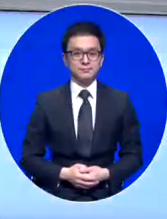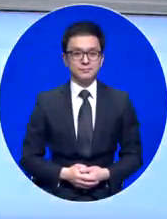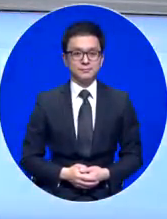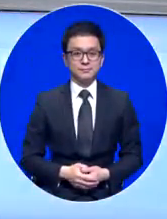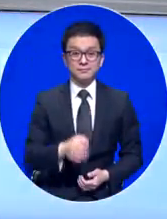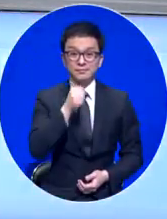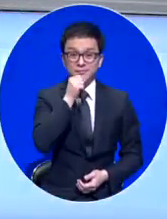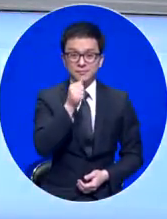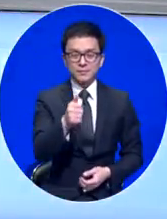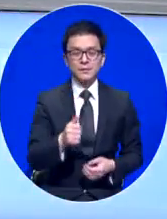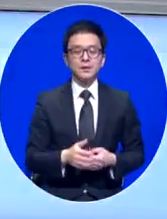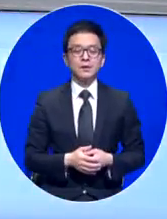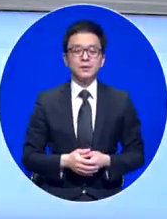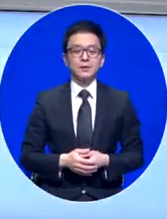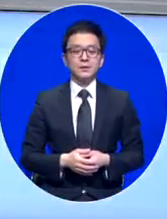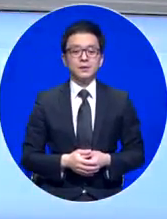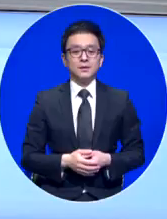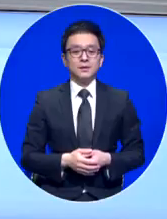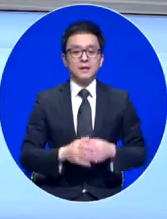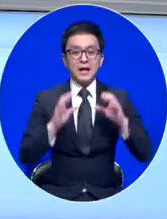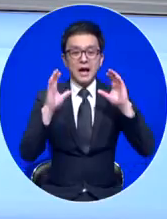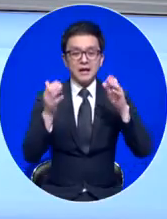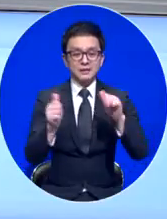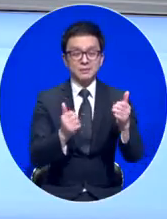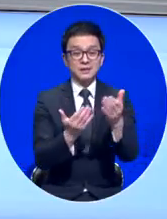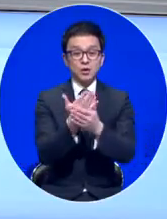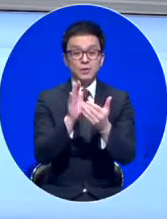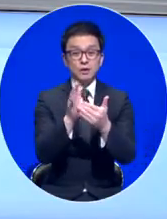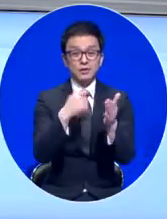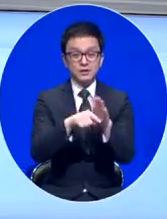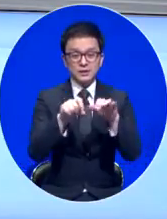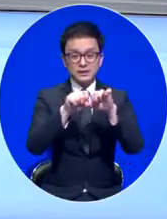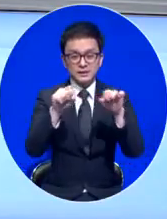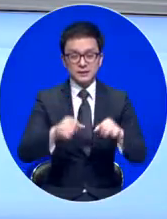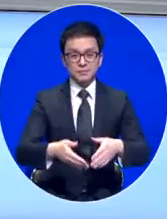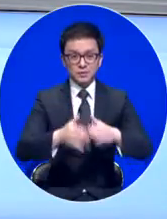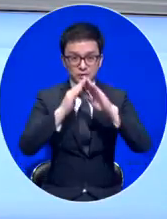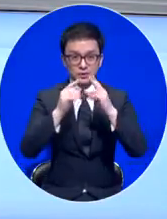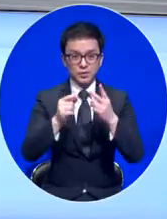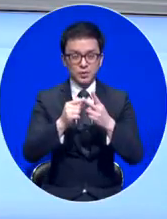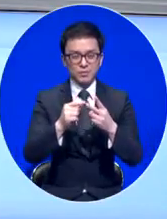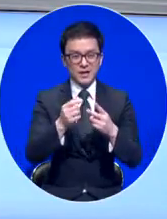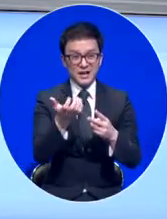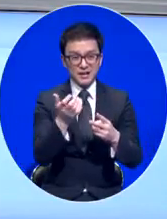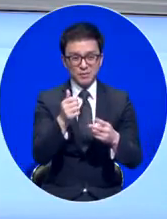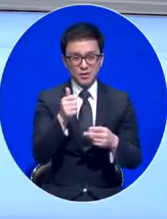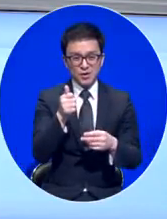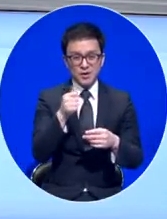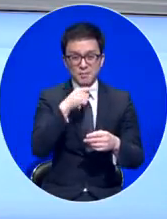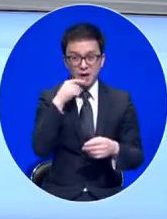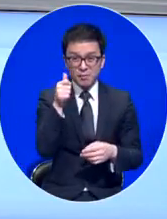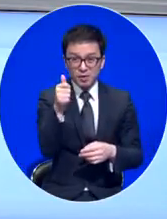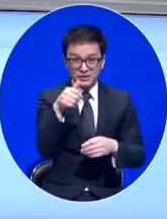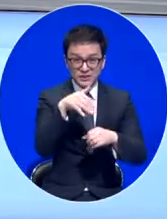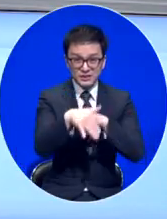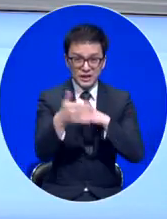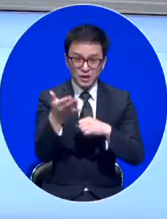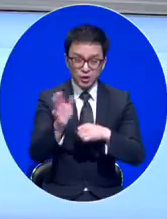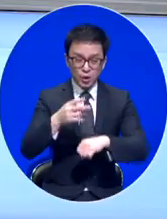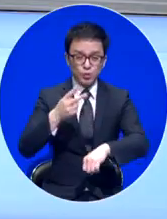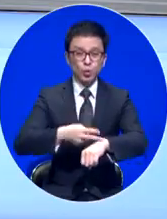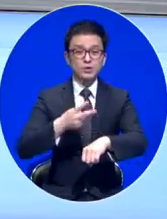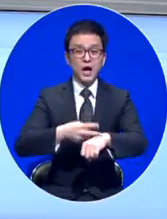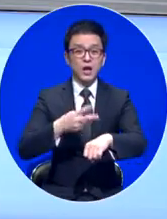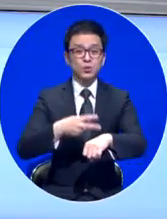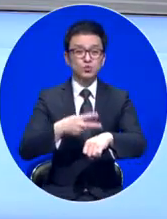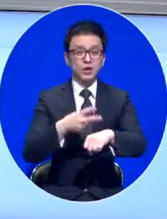네, 이 기자, 지금 이제 이런 사고를 막기 위해서는 시스템 도입, 슬리핑 차일드 같은 걸 얘기하셨죠. 그런데 이 보육교사에 대한